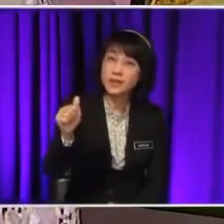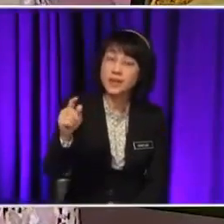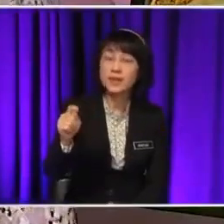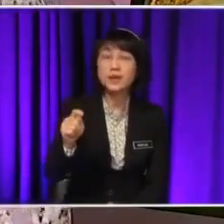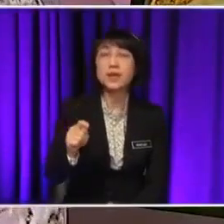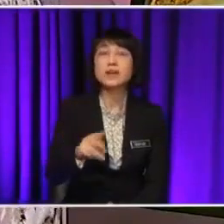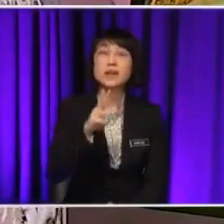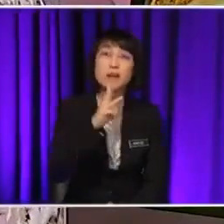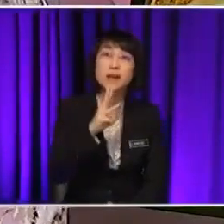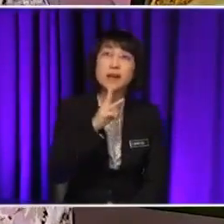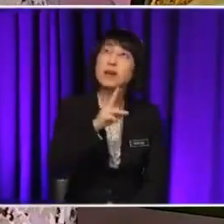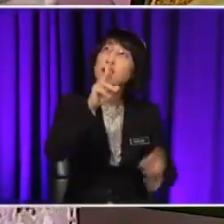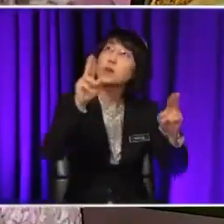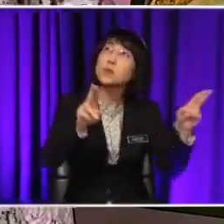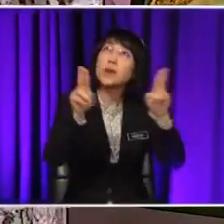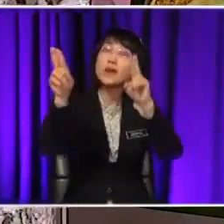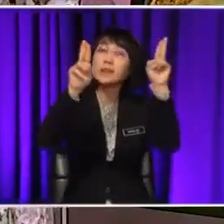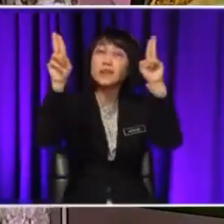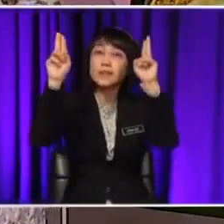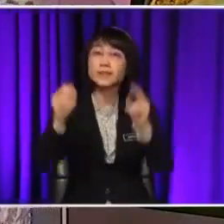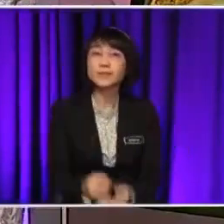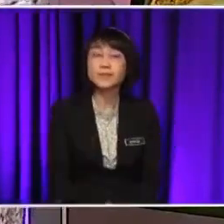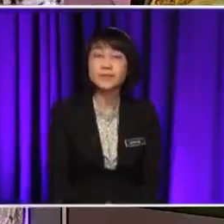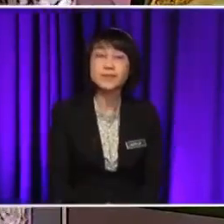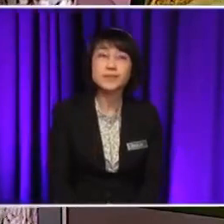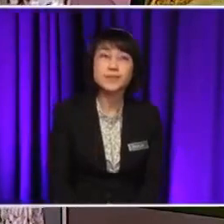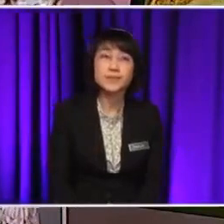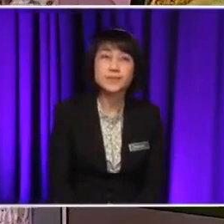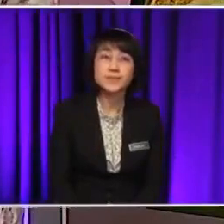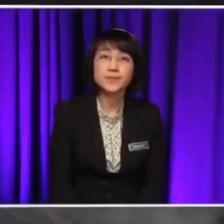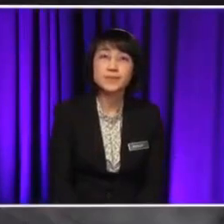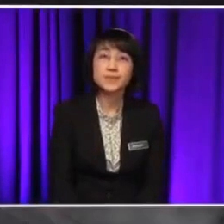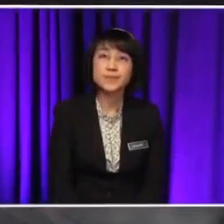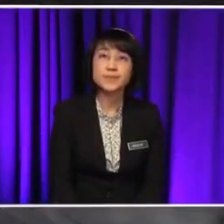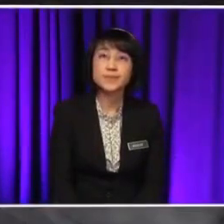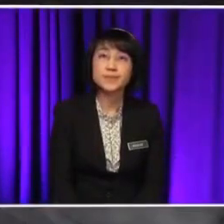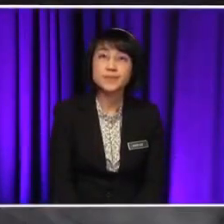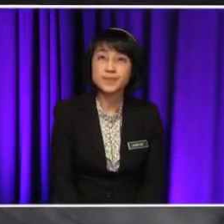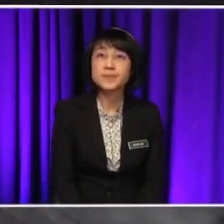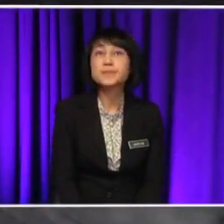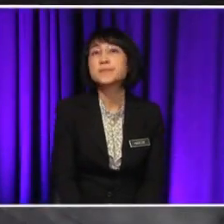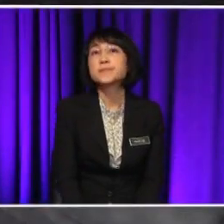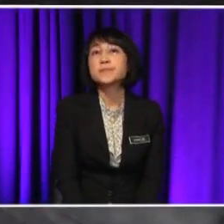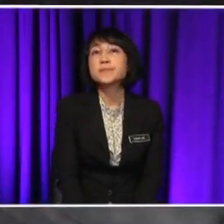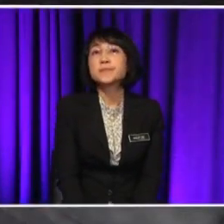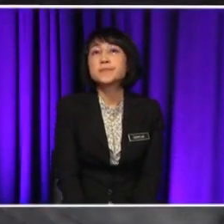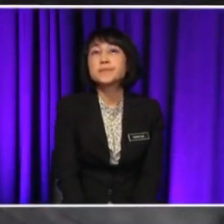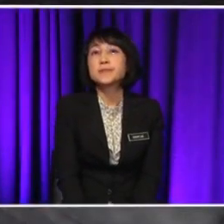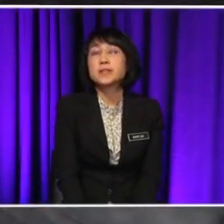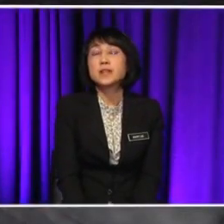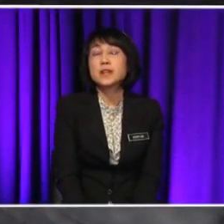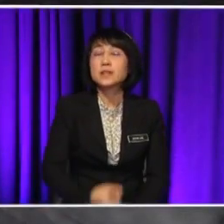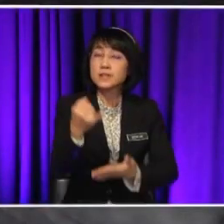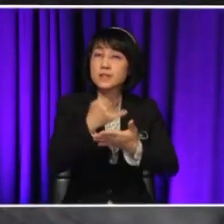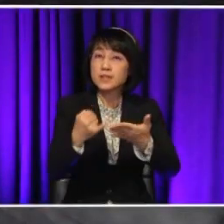lah. Okey. Teruskan lagi. Dengan silakan, bidang seni craft. Ini adalah bidang kita yang kelima. Okey, kat sini kita akan belajar